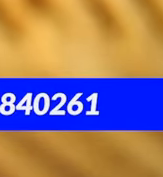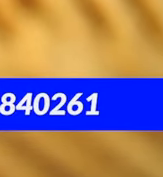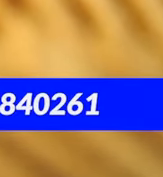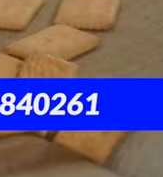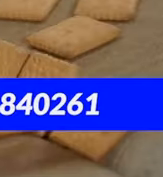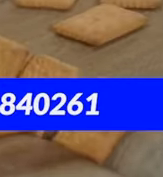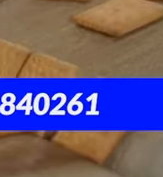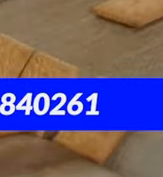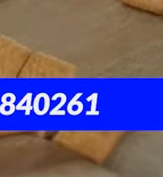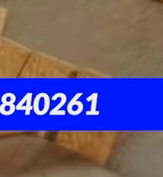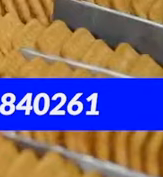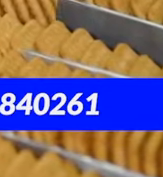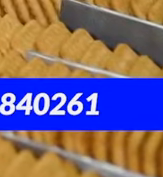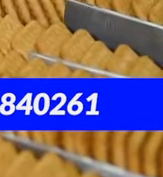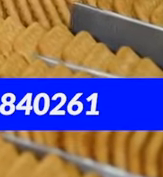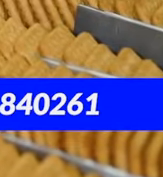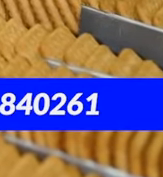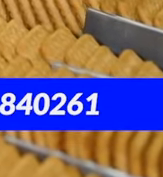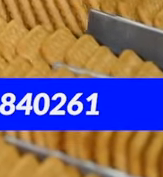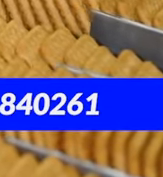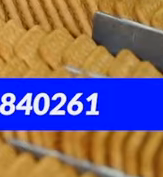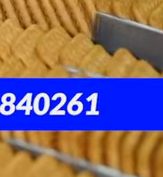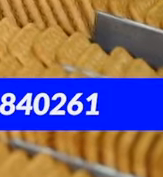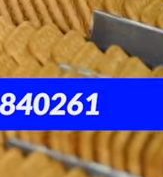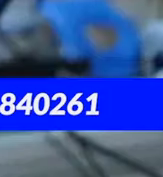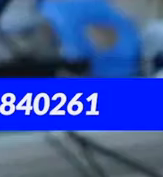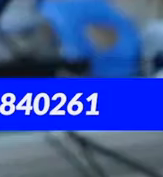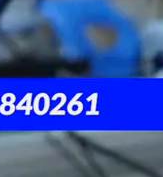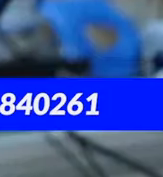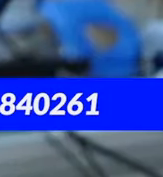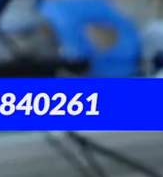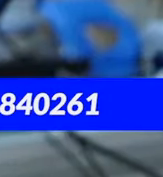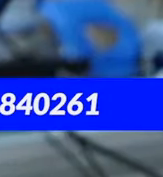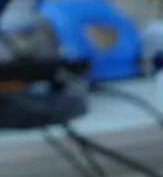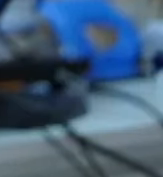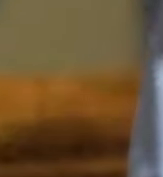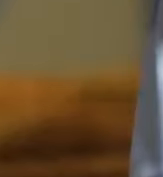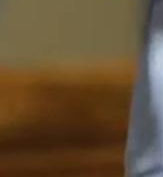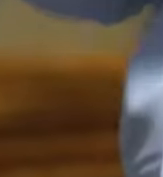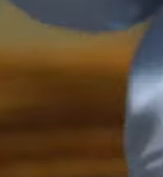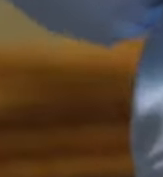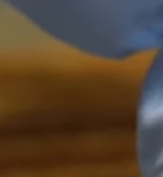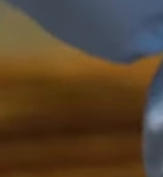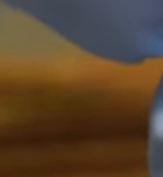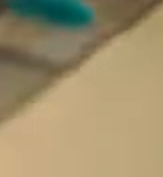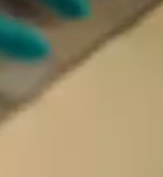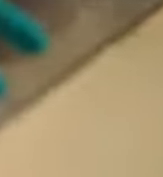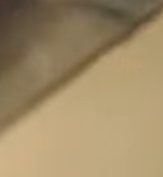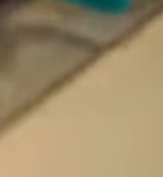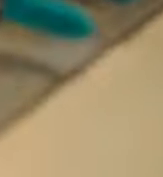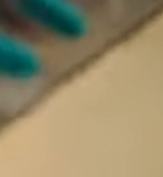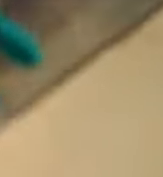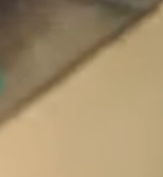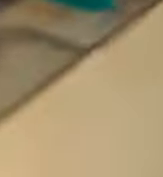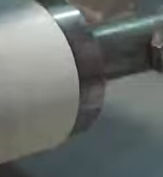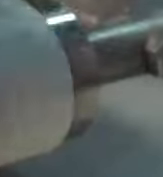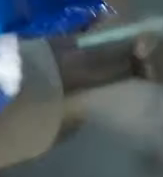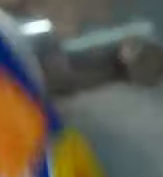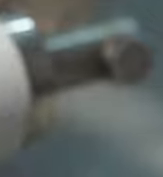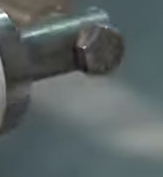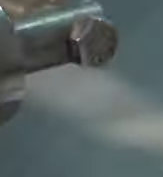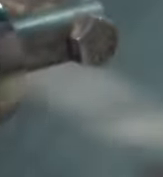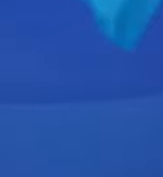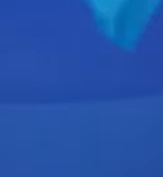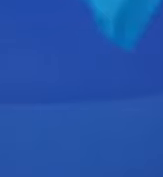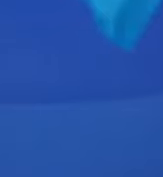na uhakika wa bidhaa yetu. Zina uwezo wa kutosheleza soko letu la ndani na pia zinapatikana